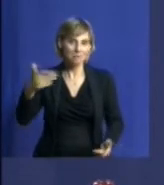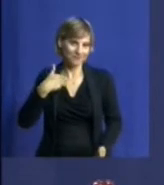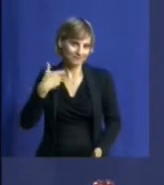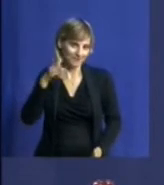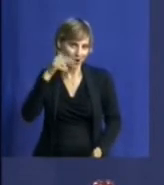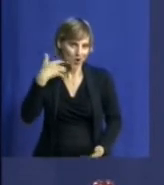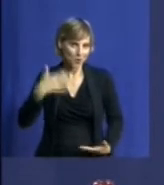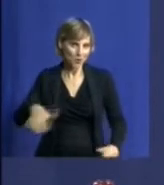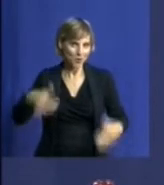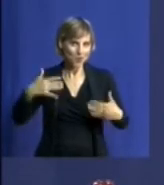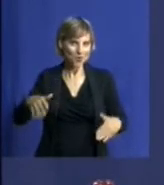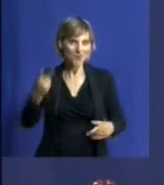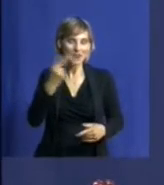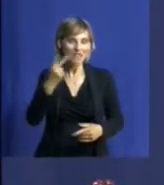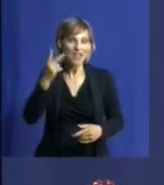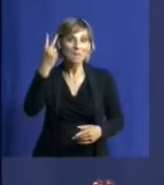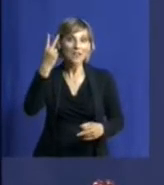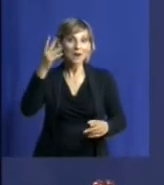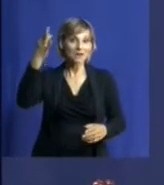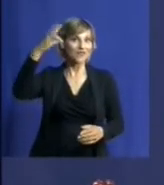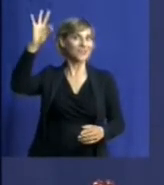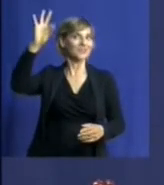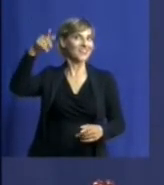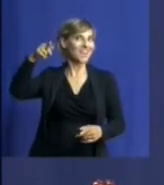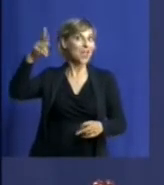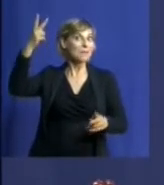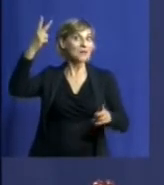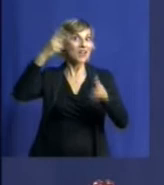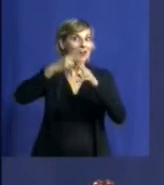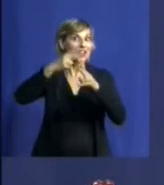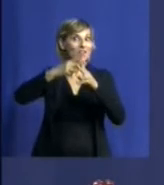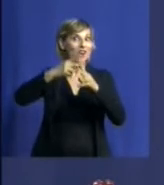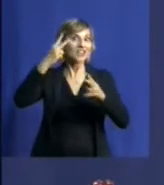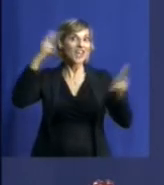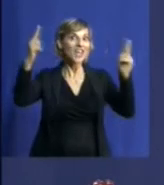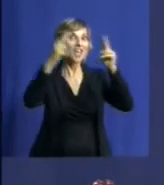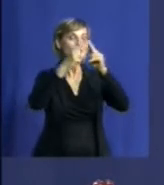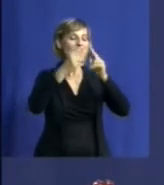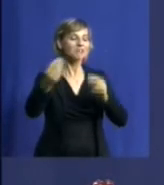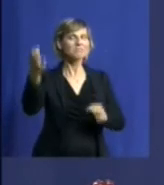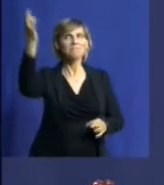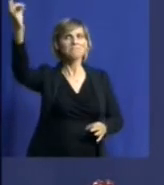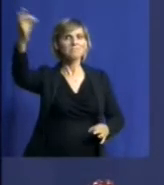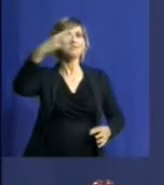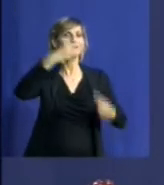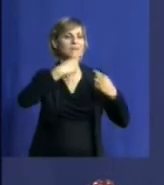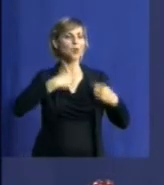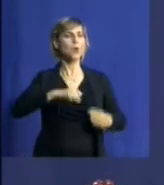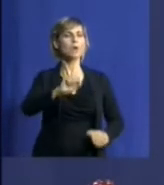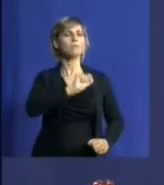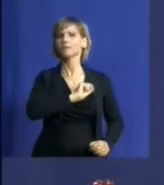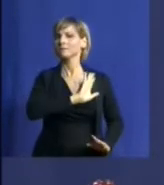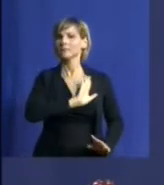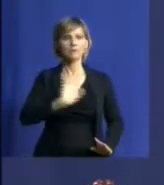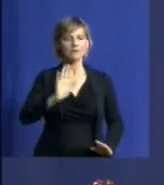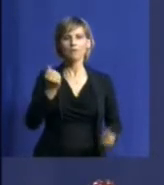che donna perché dal primo giorno che l'ho conosciuta ha lasciato un po' un segno indelebile. È una